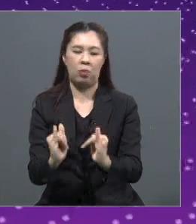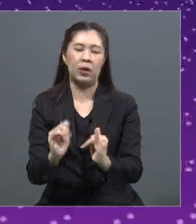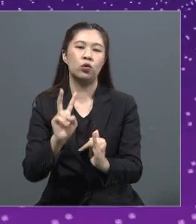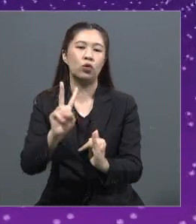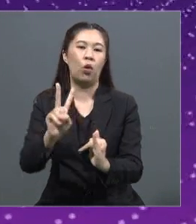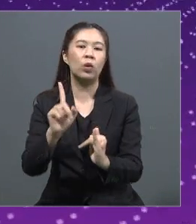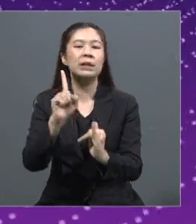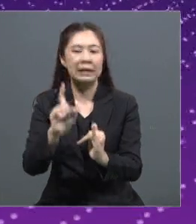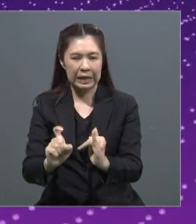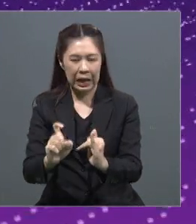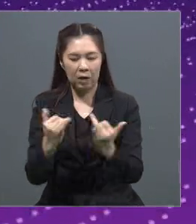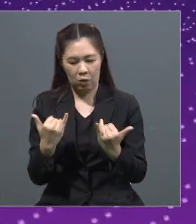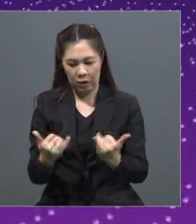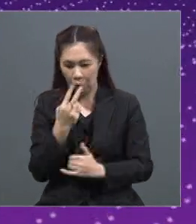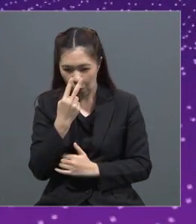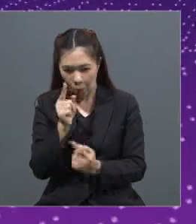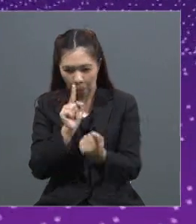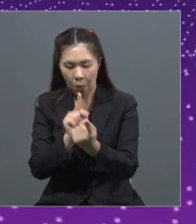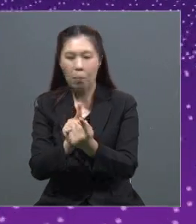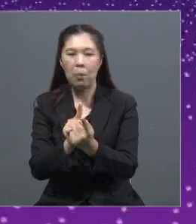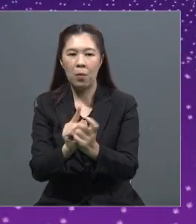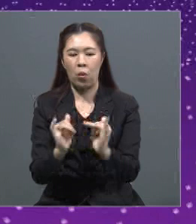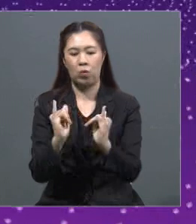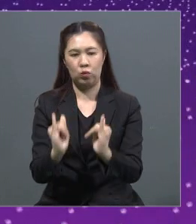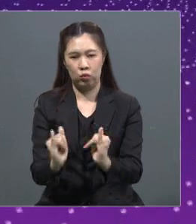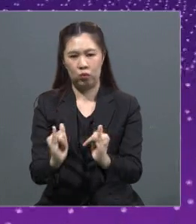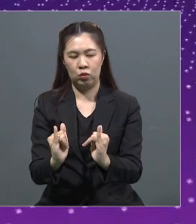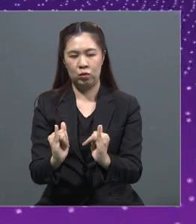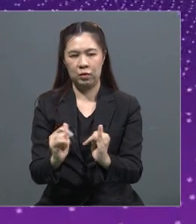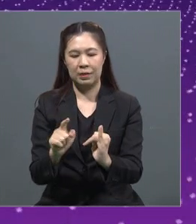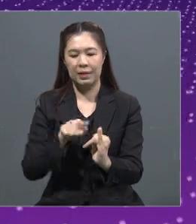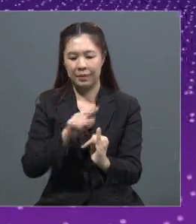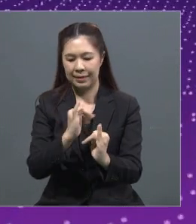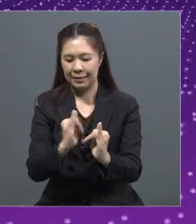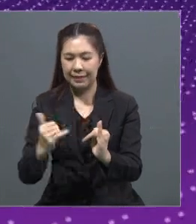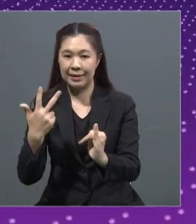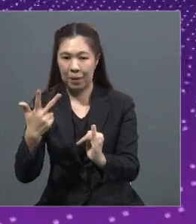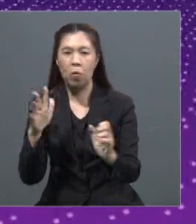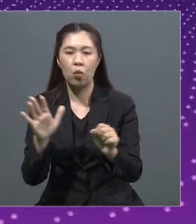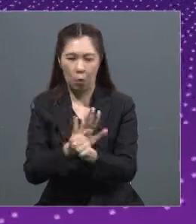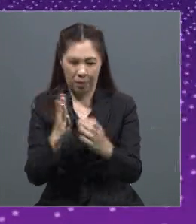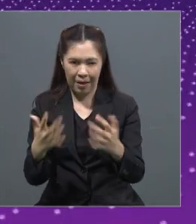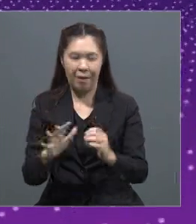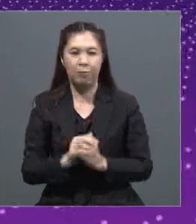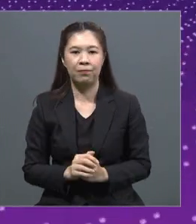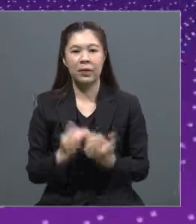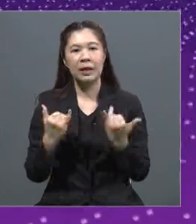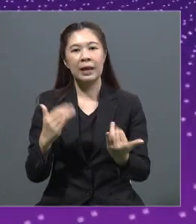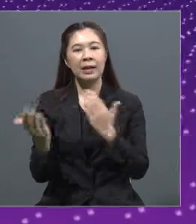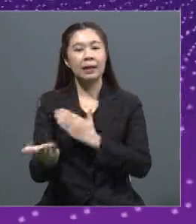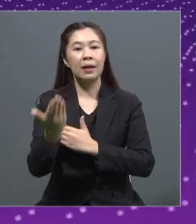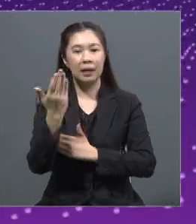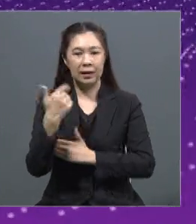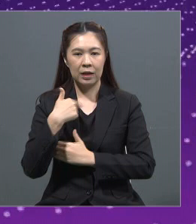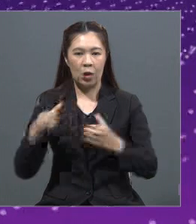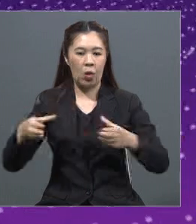คนรวมแล้วเราพบผู้เสียชีวิตที่เป็นคนงานที่ติดอยู่ทั้ง 3คนครบหมดนะครับเมื่อเช้าวันนี้นเองนะครับรวมถึงปฏิบัติการ